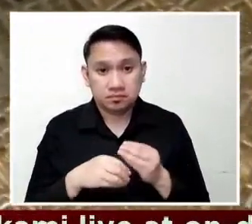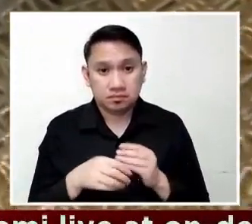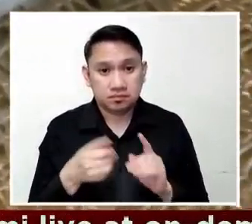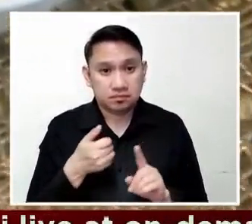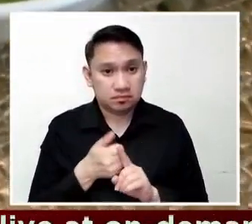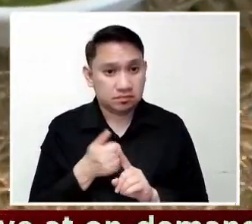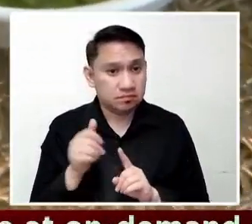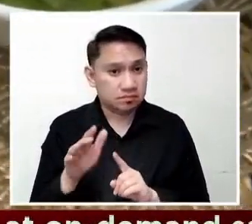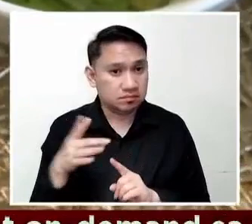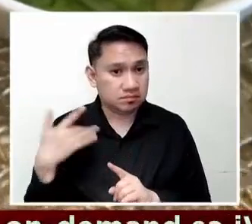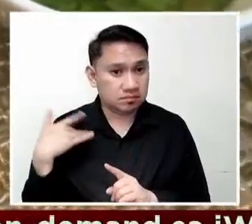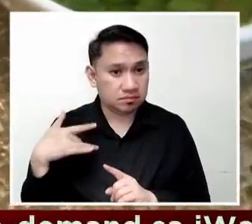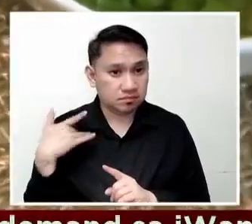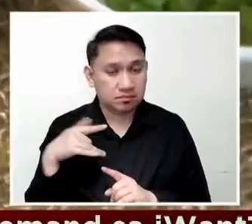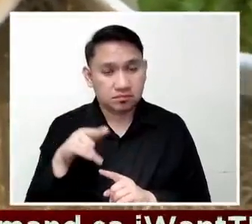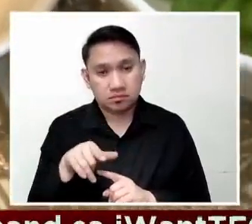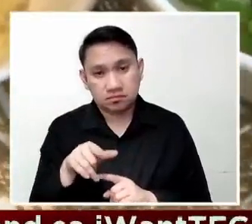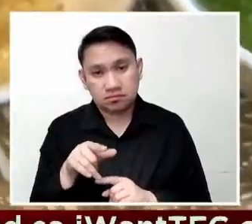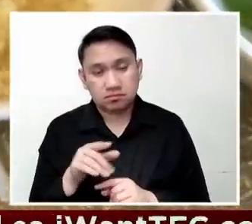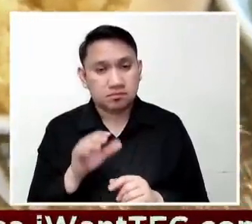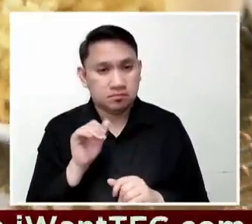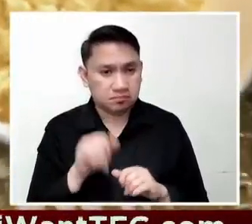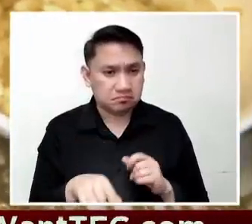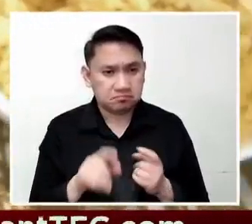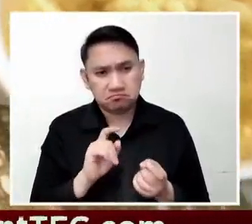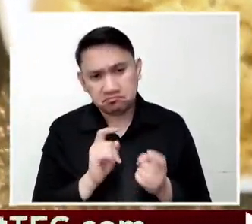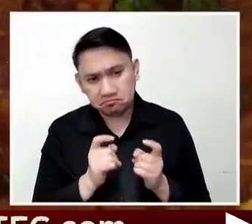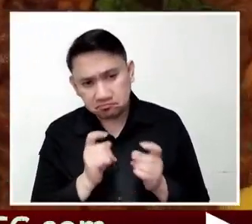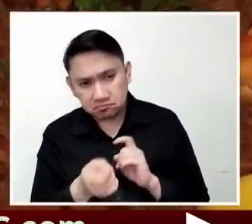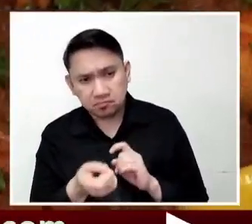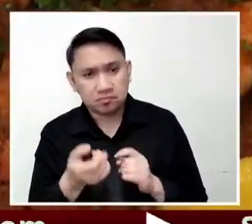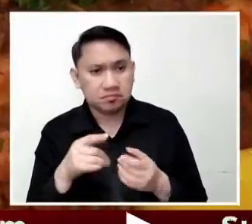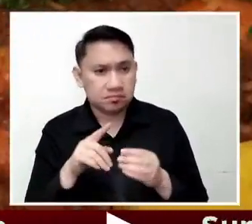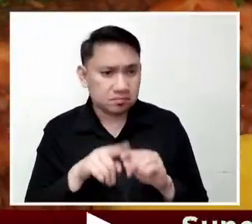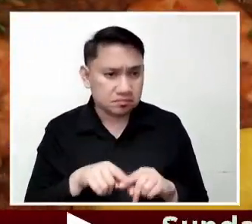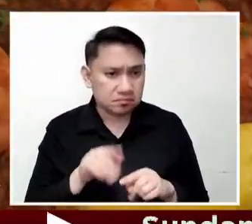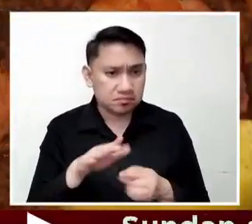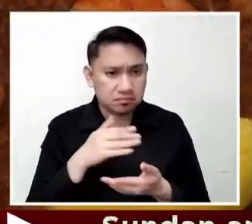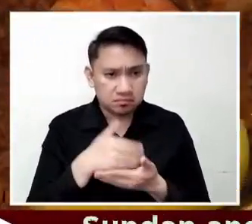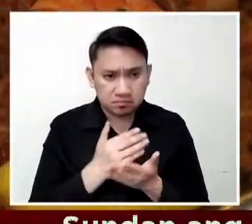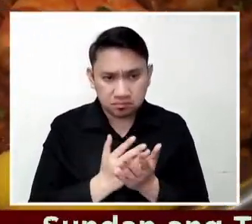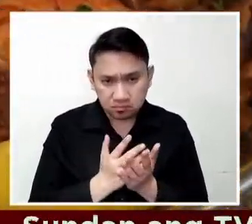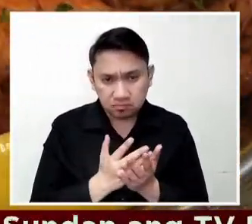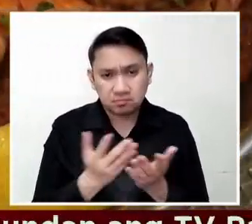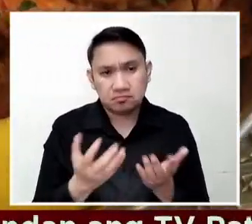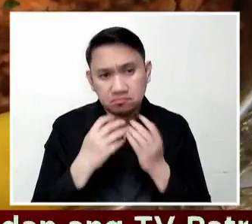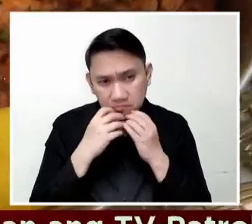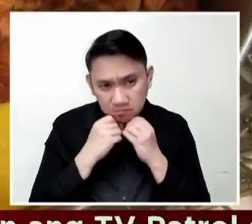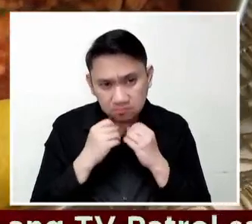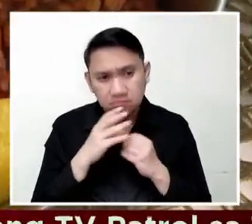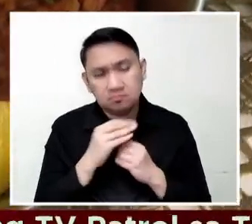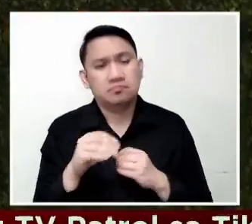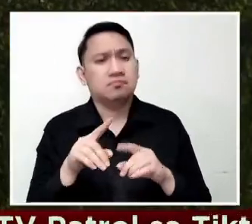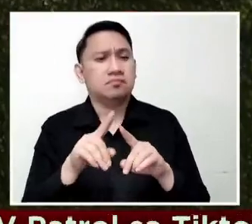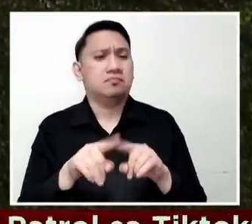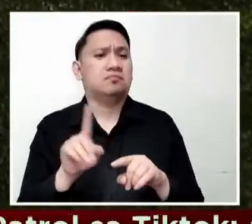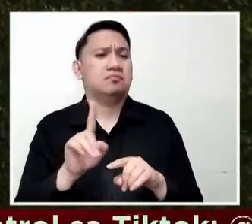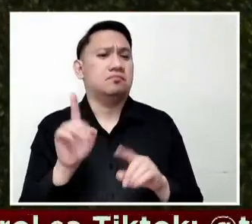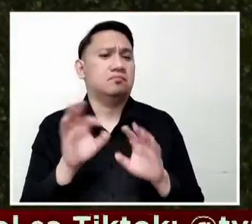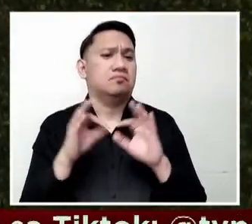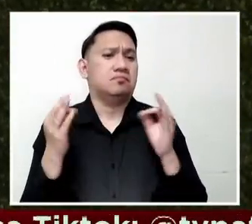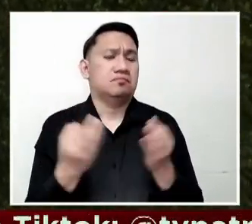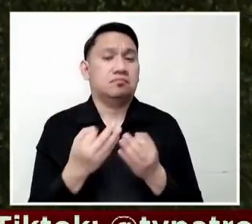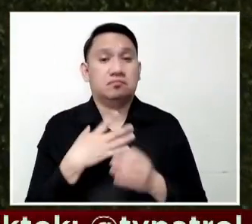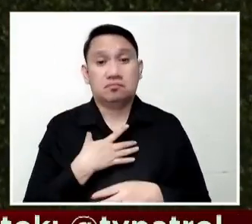style ang recipe. Pwede niyo i-adjust ito base sa budget at depende sa gustong timpla ng pamilya. Kala